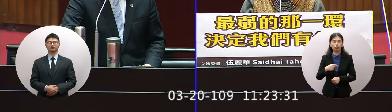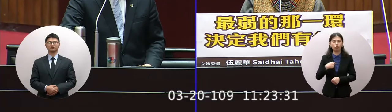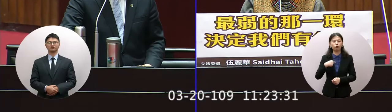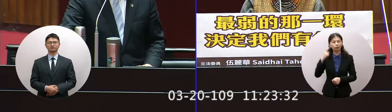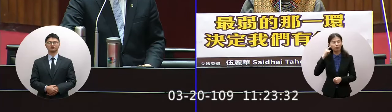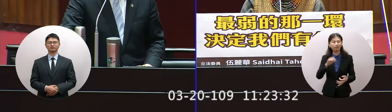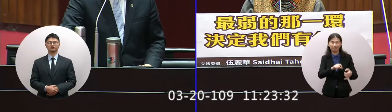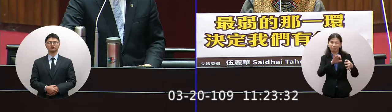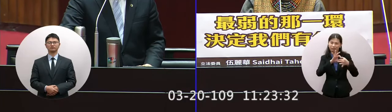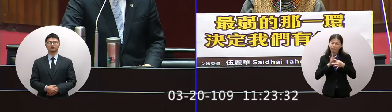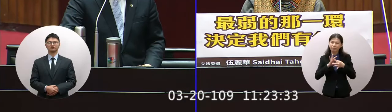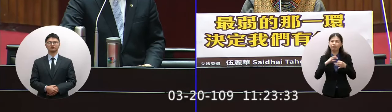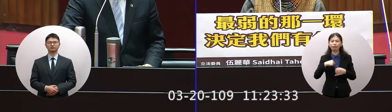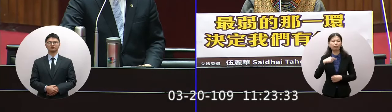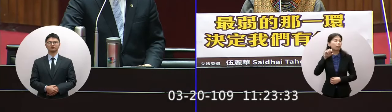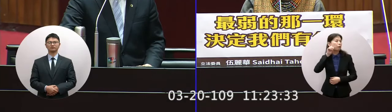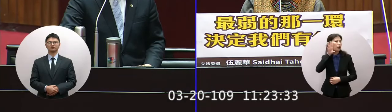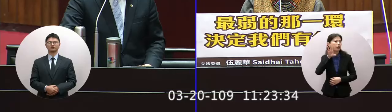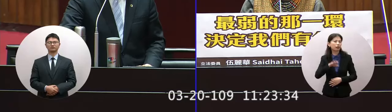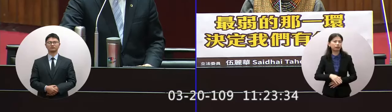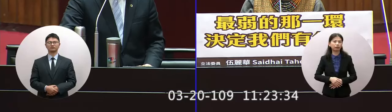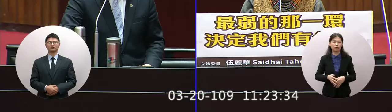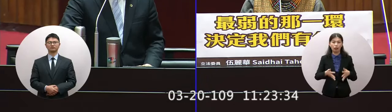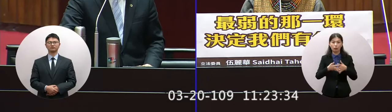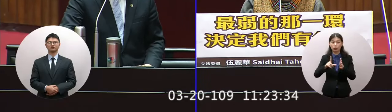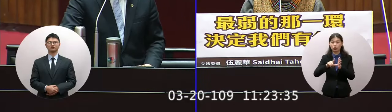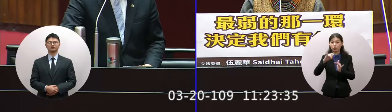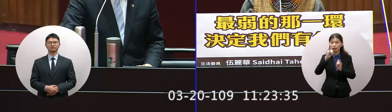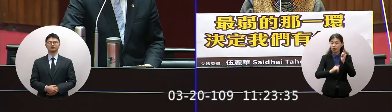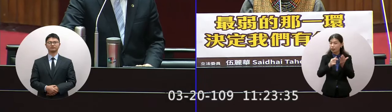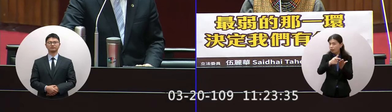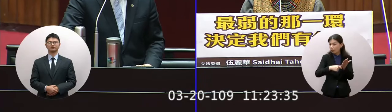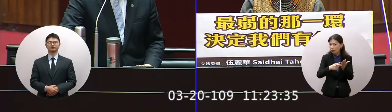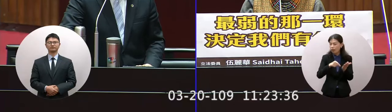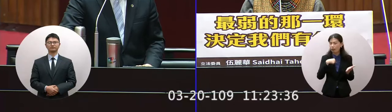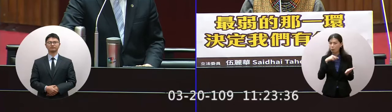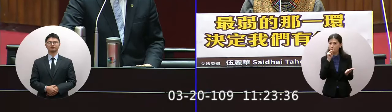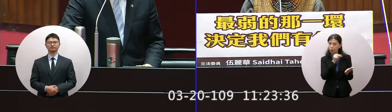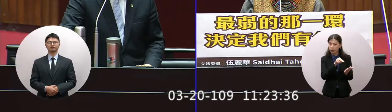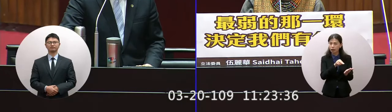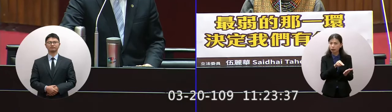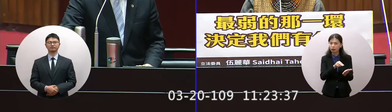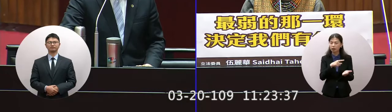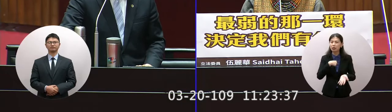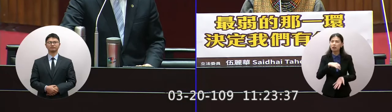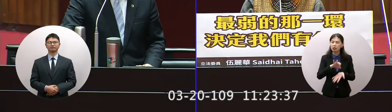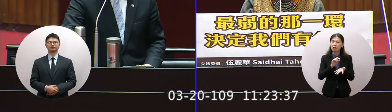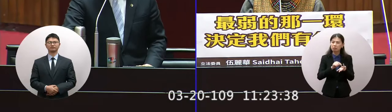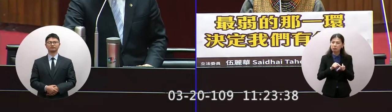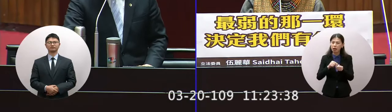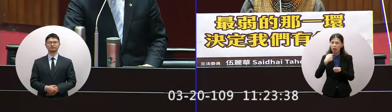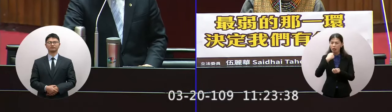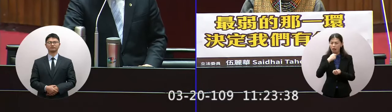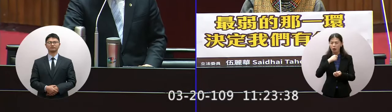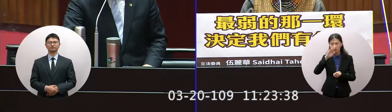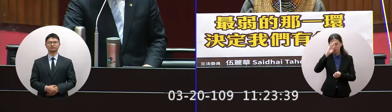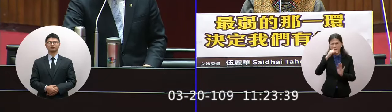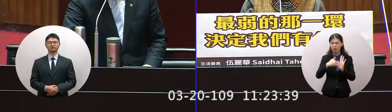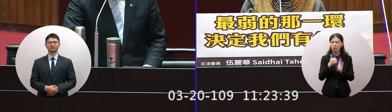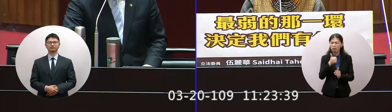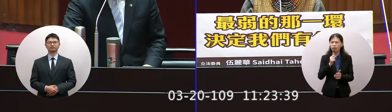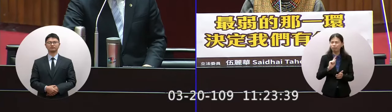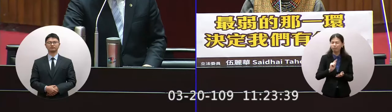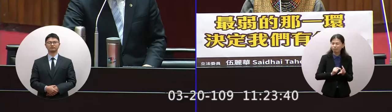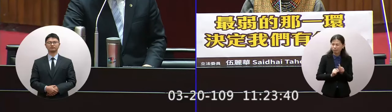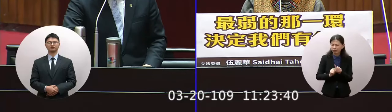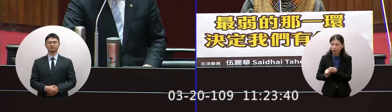焉。而美国的《时代》杂志呢，我也特别看到他们细数我们的防疫经验，并